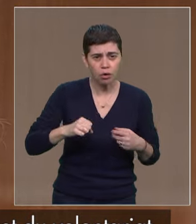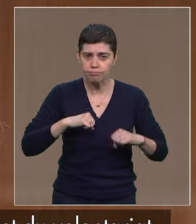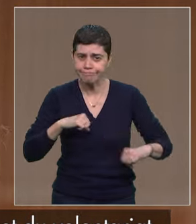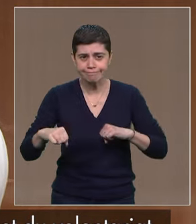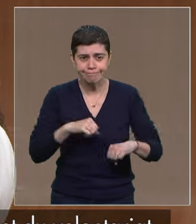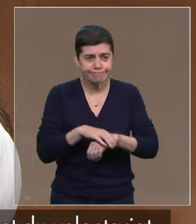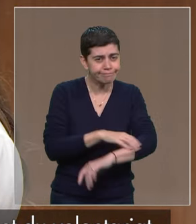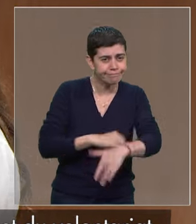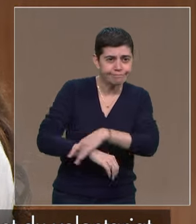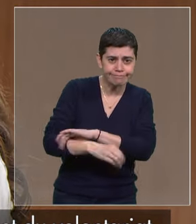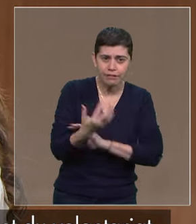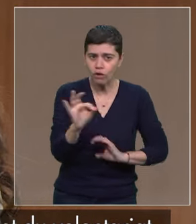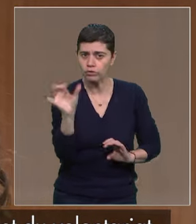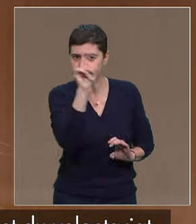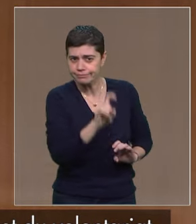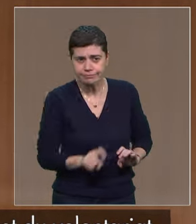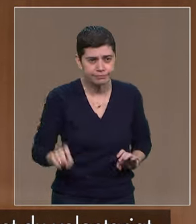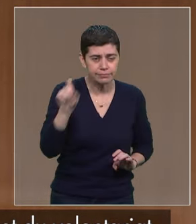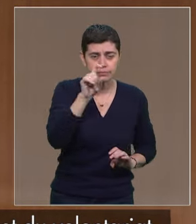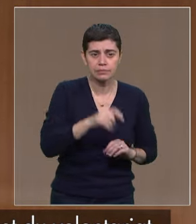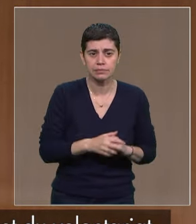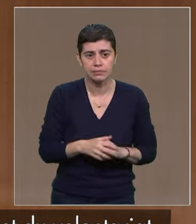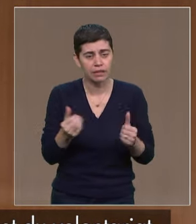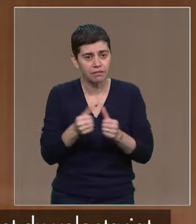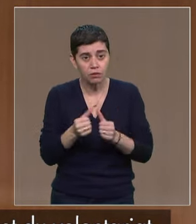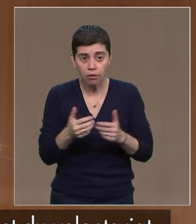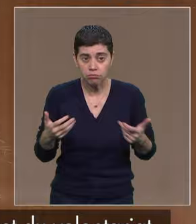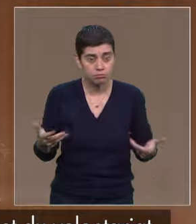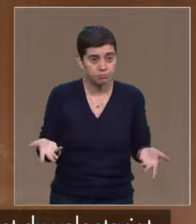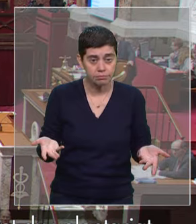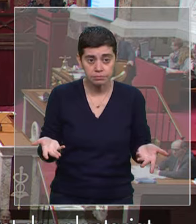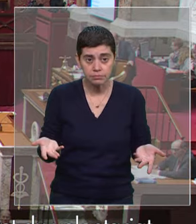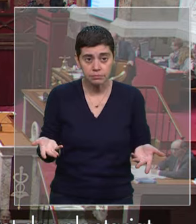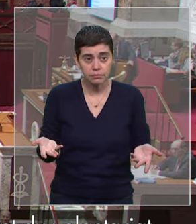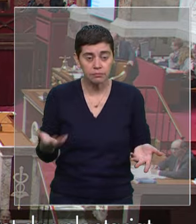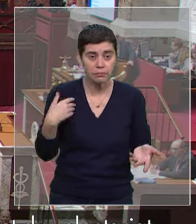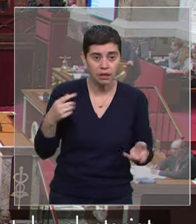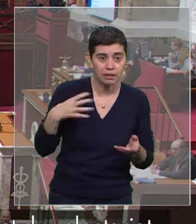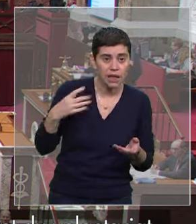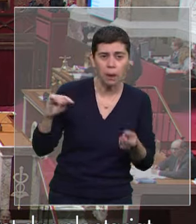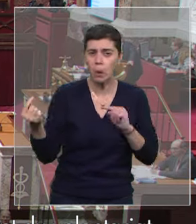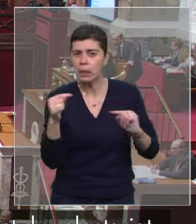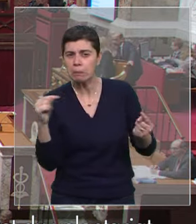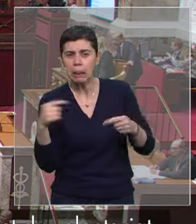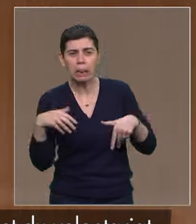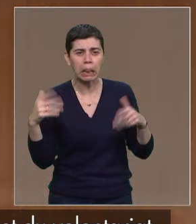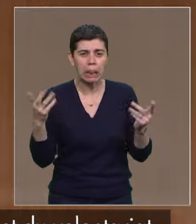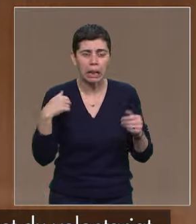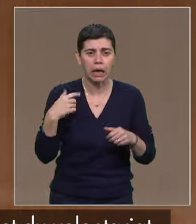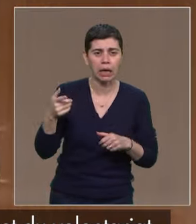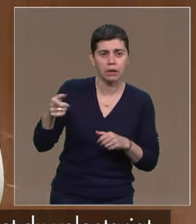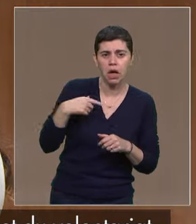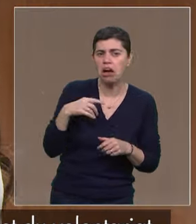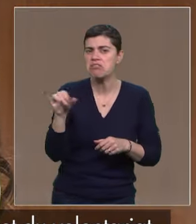notre pays, dans nos territoires, qui le font en dépit de des polémiques qu'on pourrait avoir sur leur prénom,